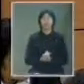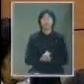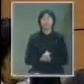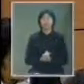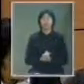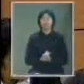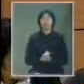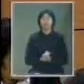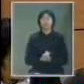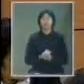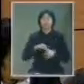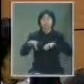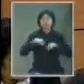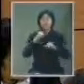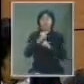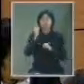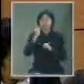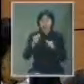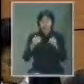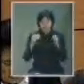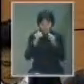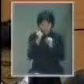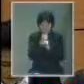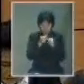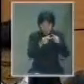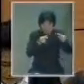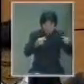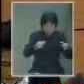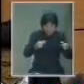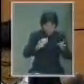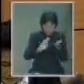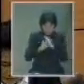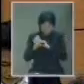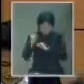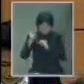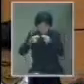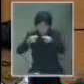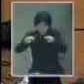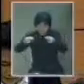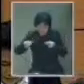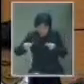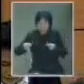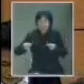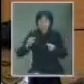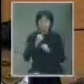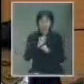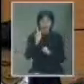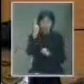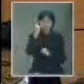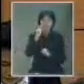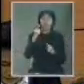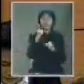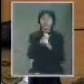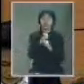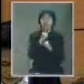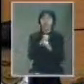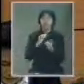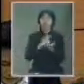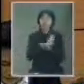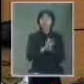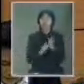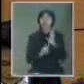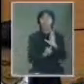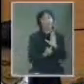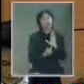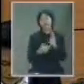พวกไปจัดใหม่เหลือตัวนี้ครับบางนิดเดียวเพราะอะไรครับเพราะตอนเสนอเข้ามาในงบประมาณนั้นถ้าเสนออย่างนี้ไม่ผ่านแน่